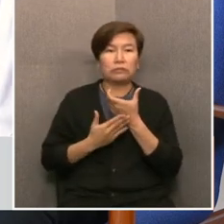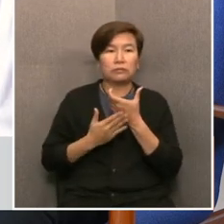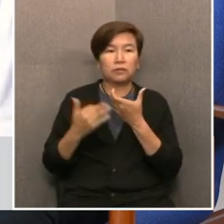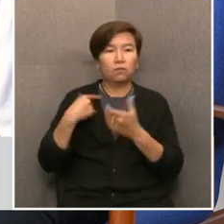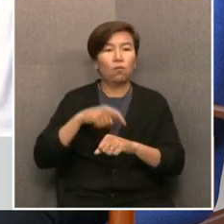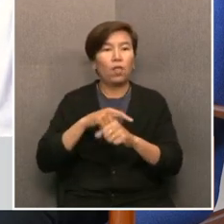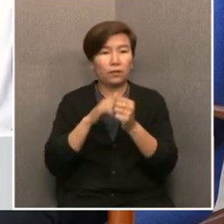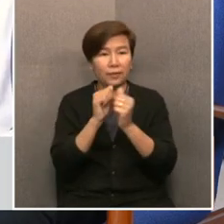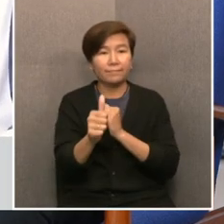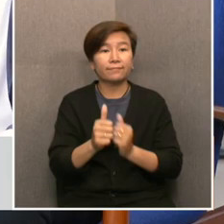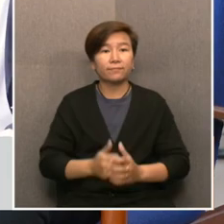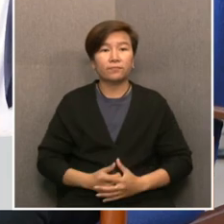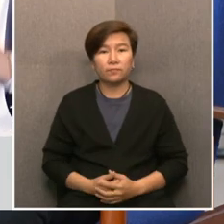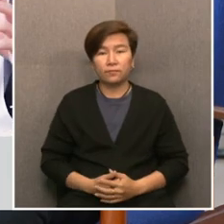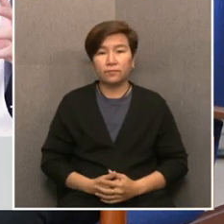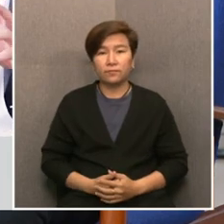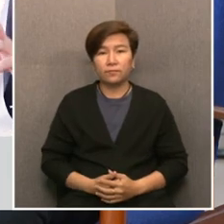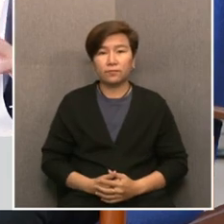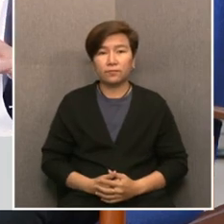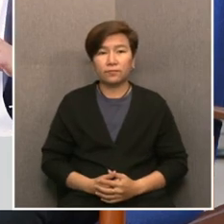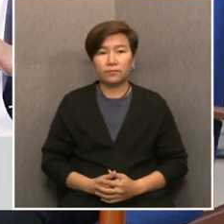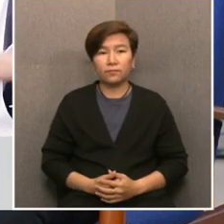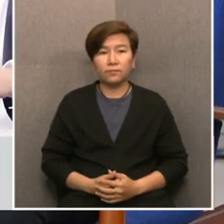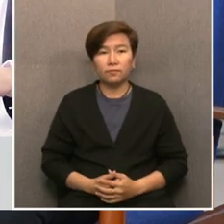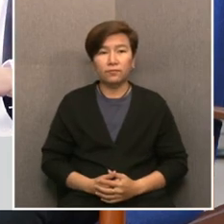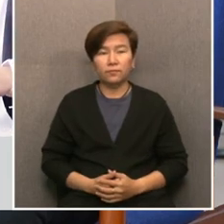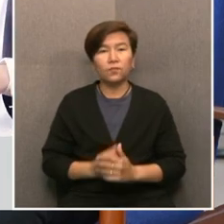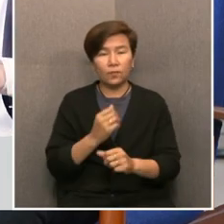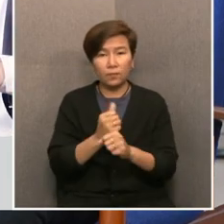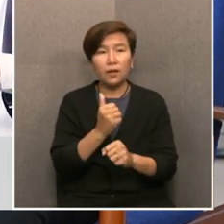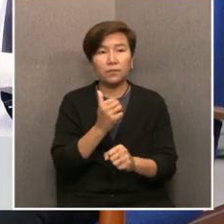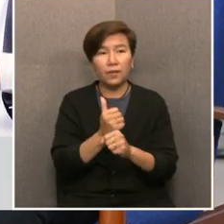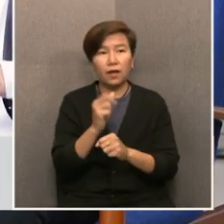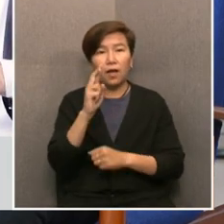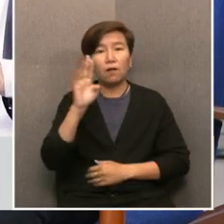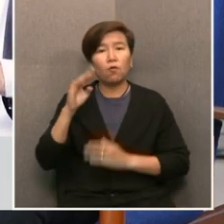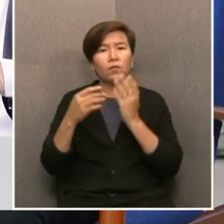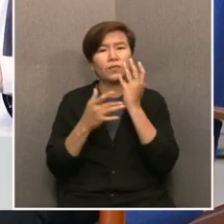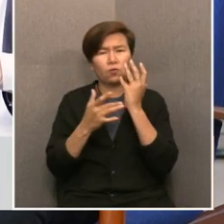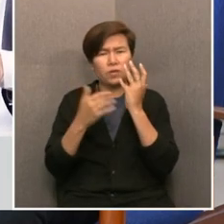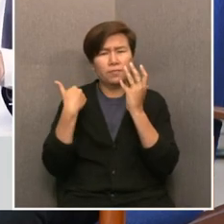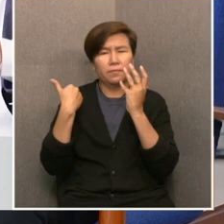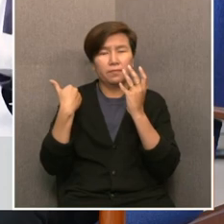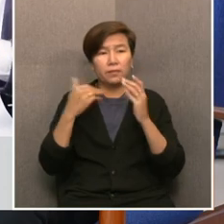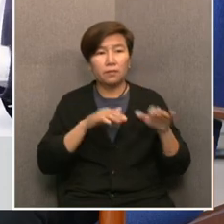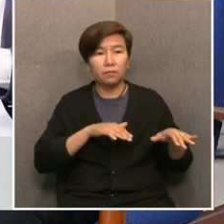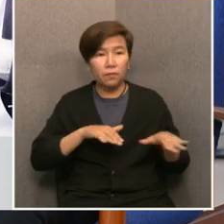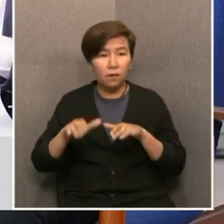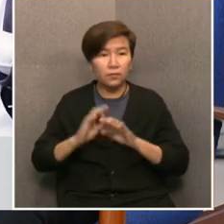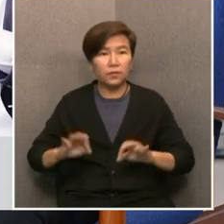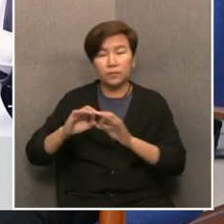ต่อเหตุการณ์มากเลย ครับจริงๆในส่วนของการแจ้งเตือนเนี่ยเราสามารถทำได้เลยเพราะระบบเทคโนโลยีเนี่ยเราพร้อมแต่เพียงแต่ว่าเพื่อเราได้